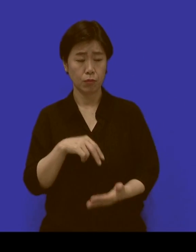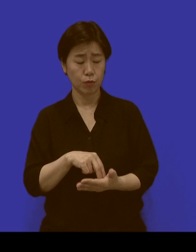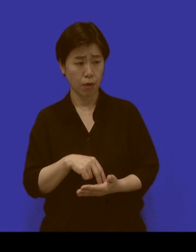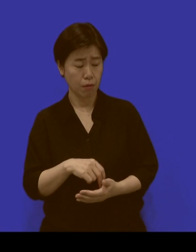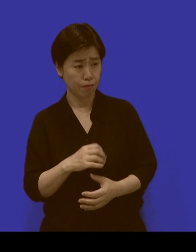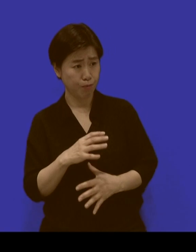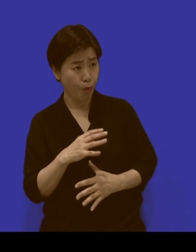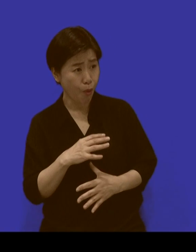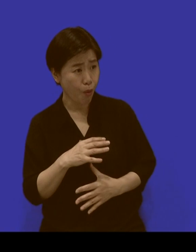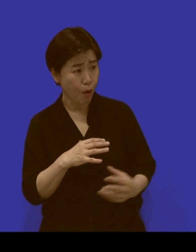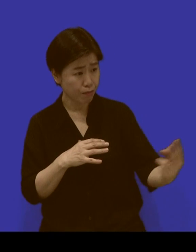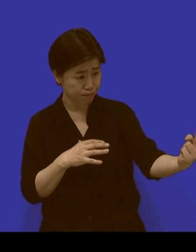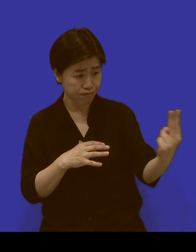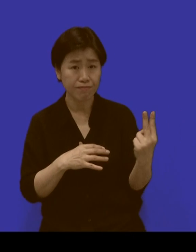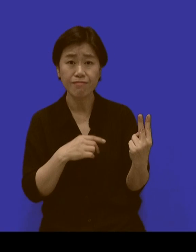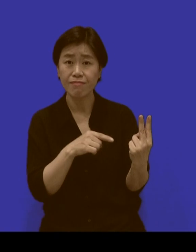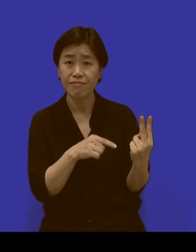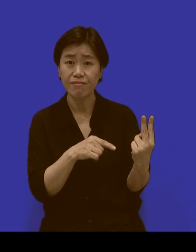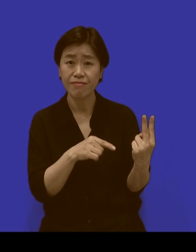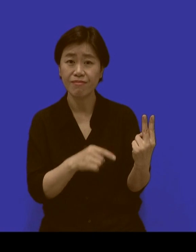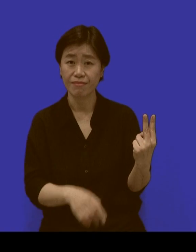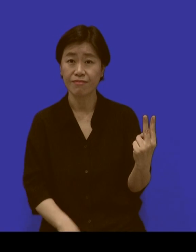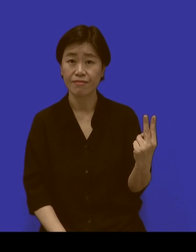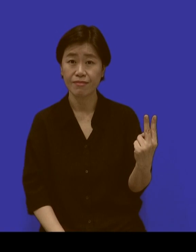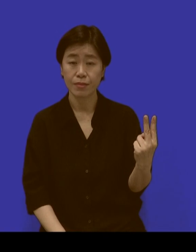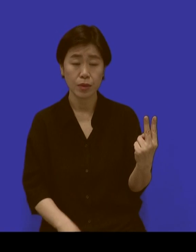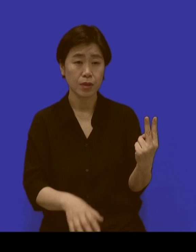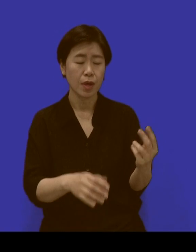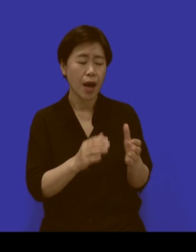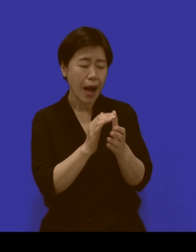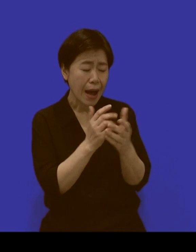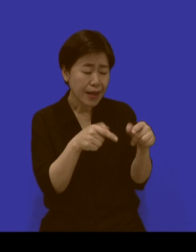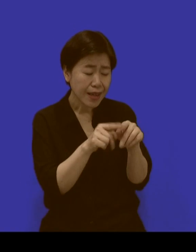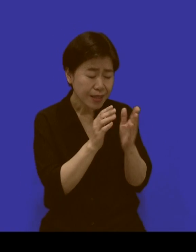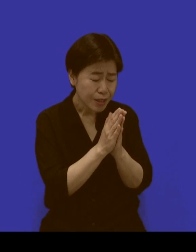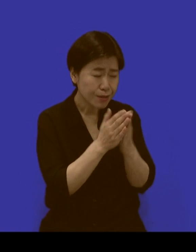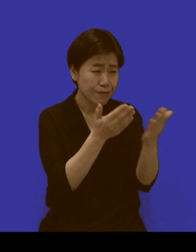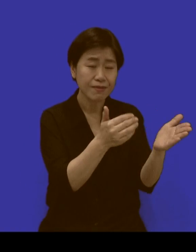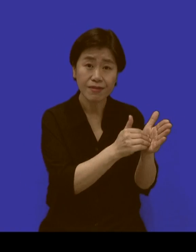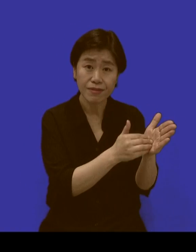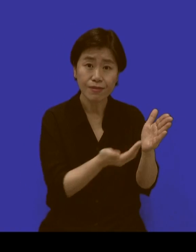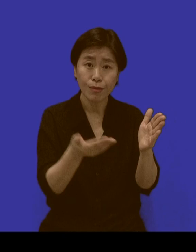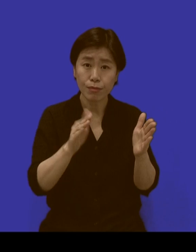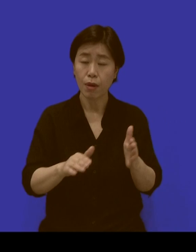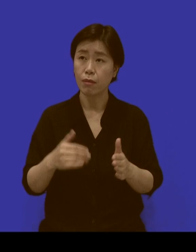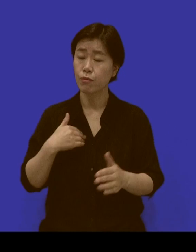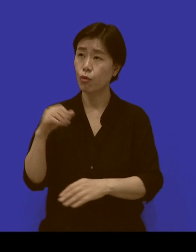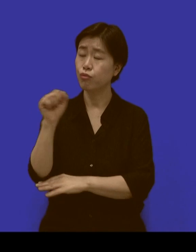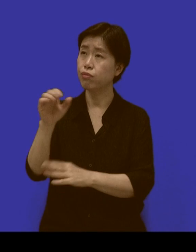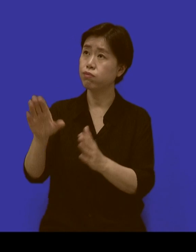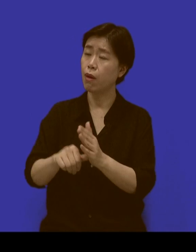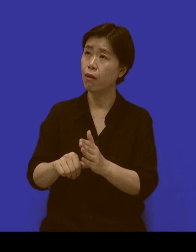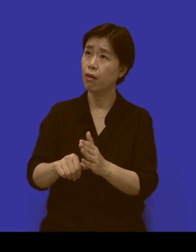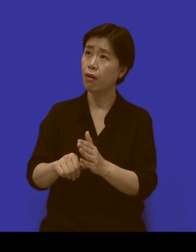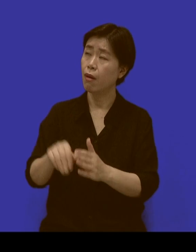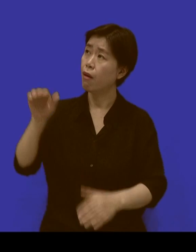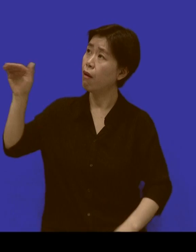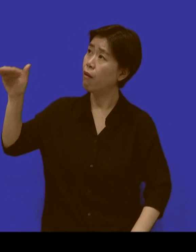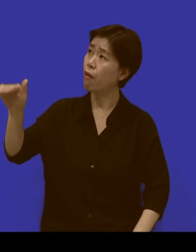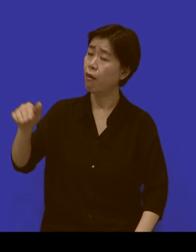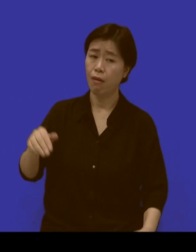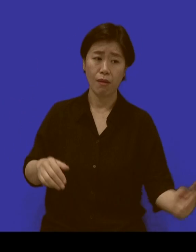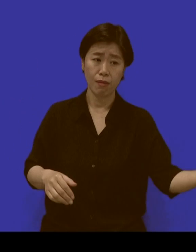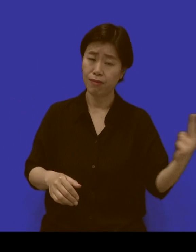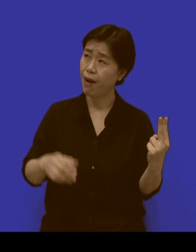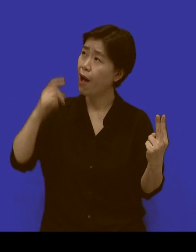기도를 해드리긴 했는데 다음날 출근하면 차 안에서 하나님 이게 뭔 일이죠? 예. 왜 이런 일이 저에게 일어났죠? 그랬더니